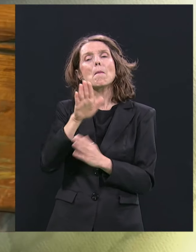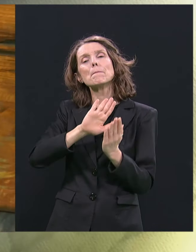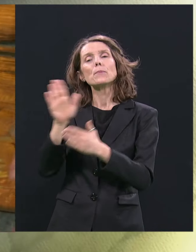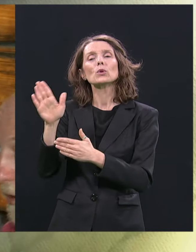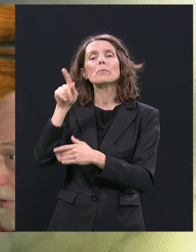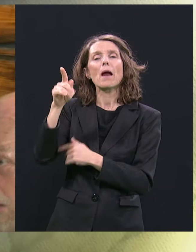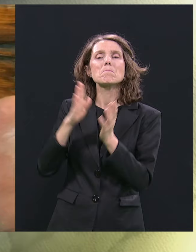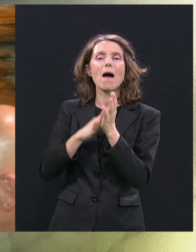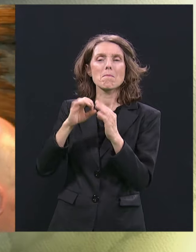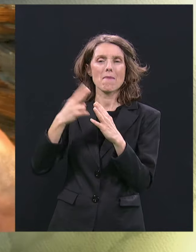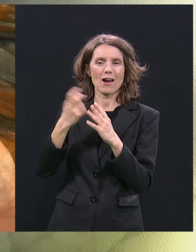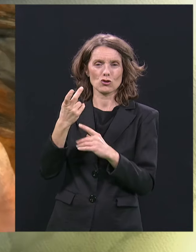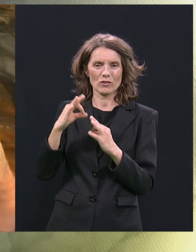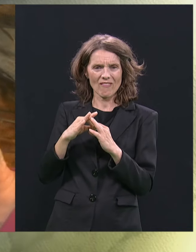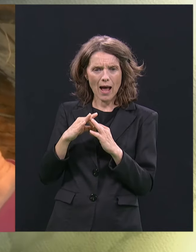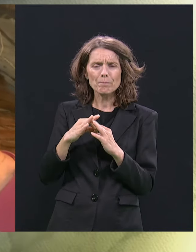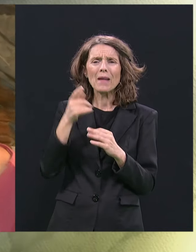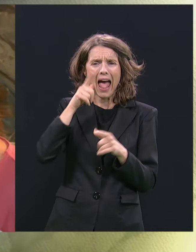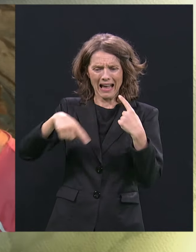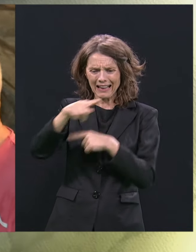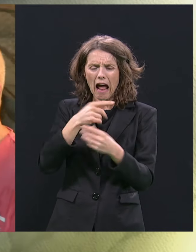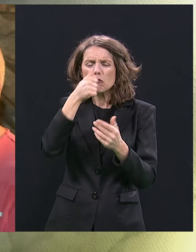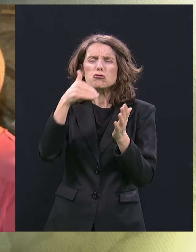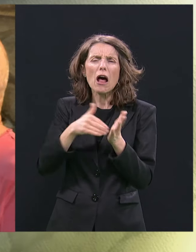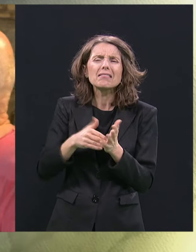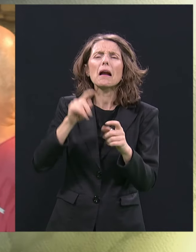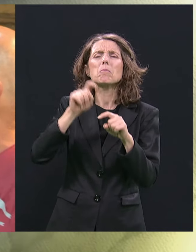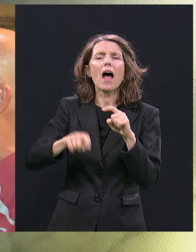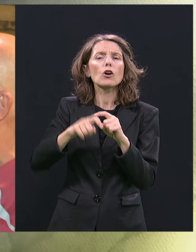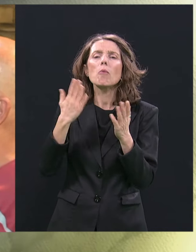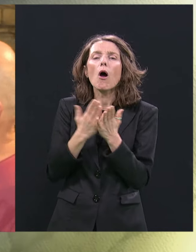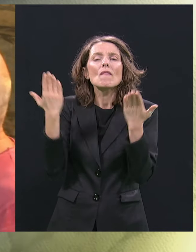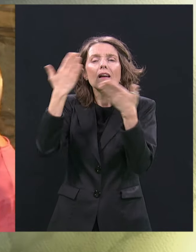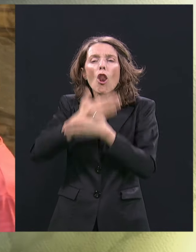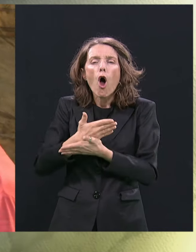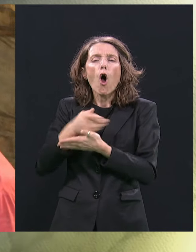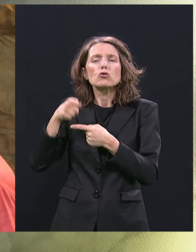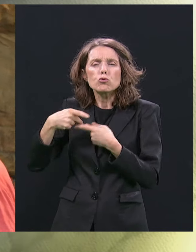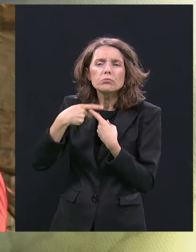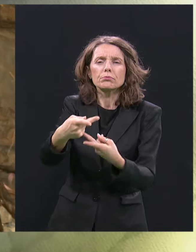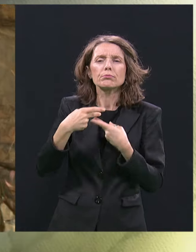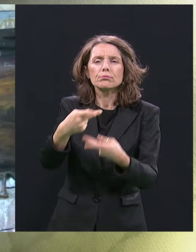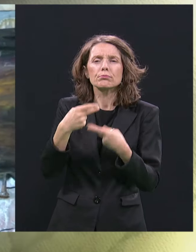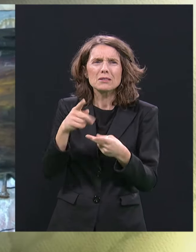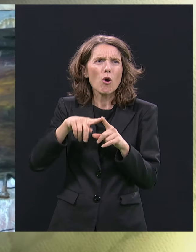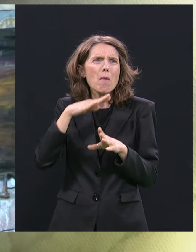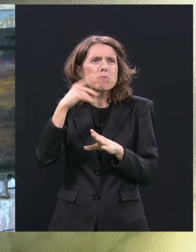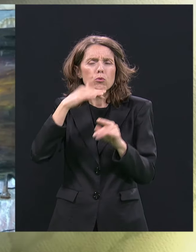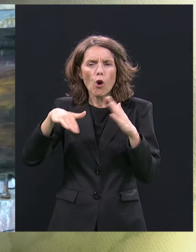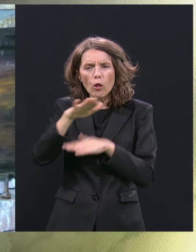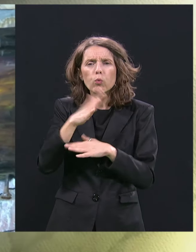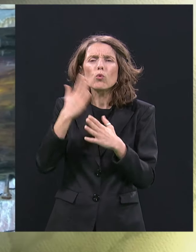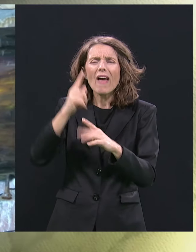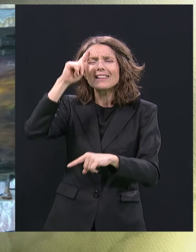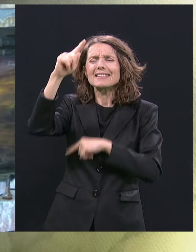Noću se snabdevao taj grad jer je bio prenaseljen i samo su mogli sa konjskim kolima, celu noć su ulazili